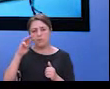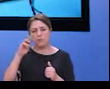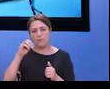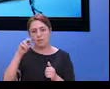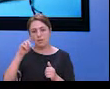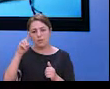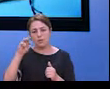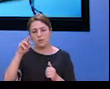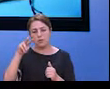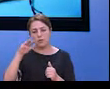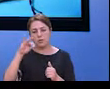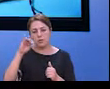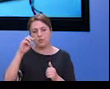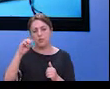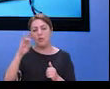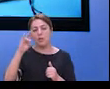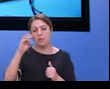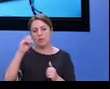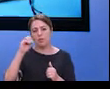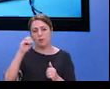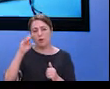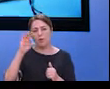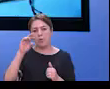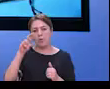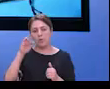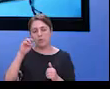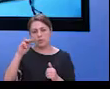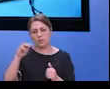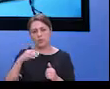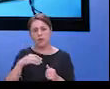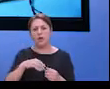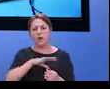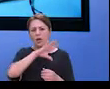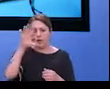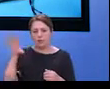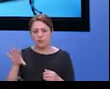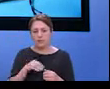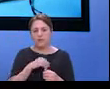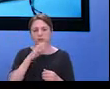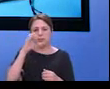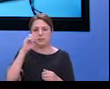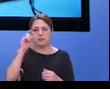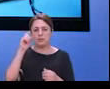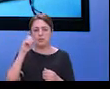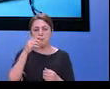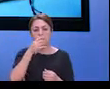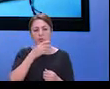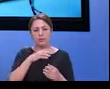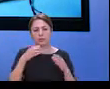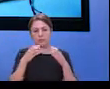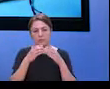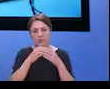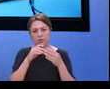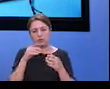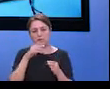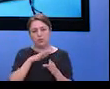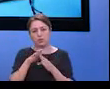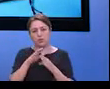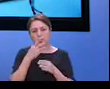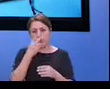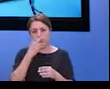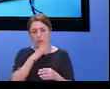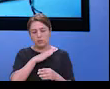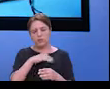neolitga, eneolit davrlarining barchasi sizlarga sxema bilan ko'rsatilgan va har bir davrni yil bilan